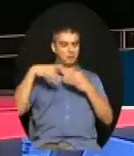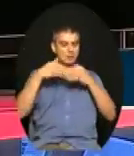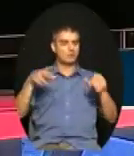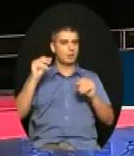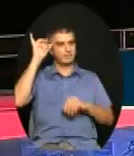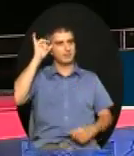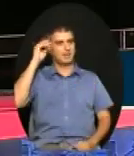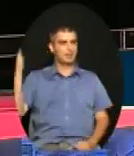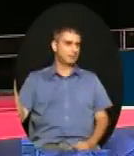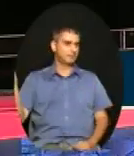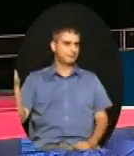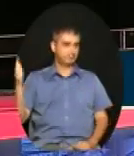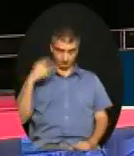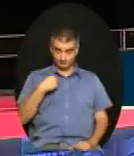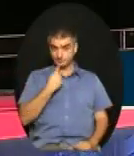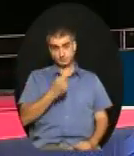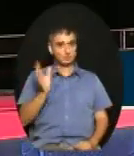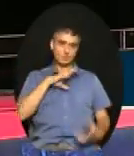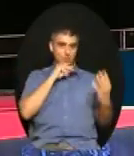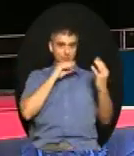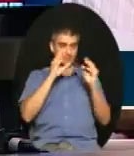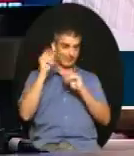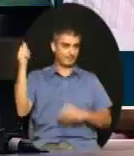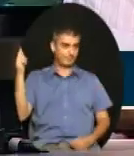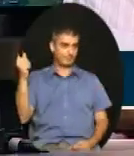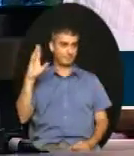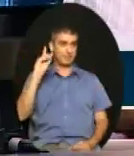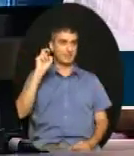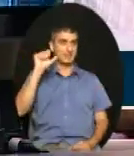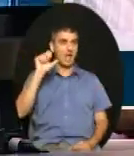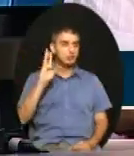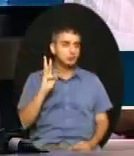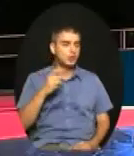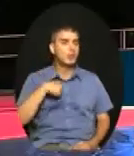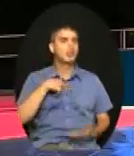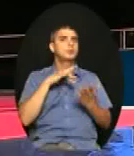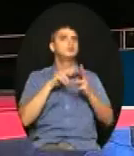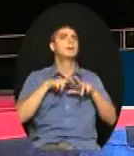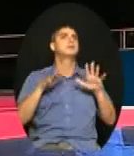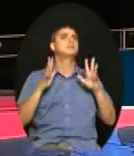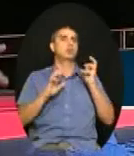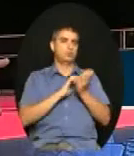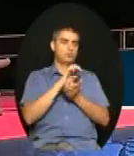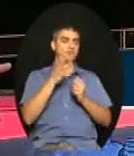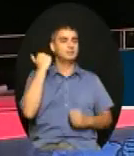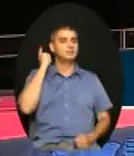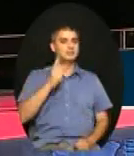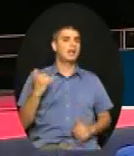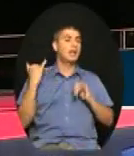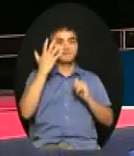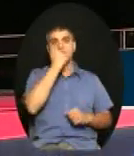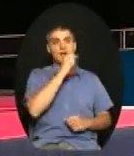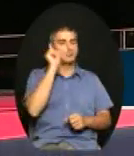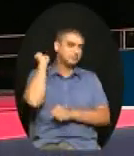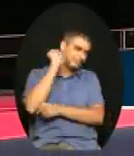הגבול עם ירדן ועל הגבול... גם אז נגיד, בוא נדבר עם דאש. אנחנו חיים בסיטואציה מאוד מורכבת. היה צריך להביא את החמאס